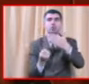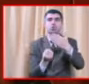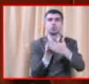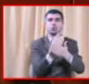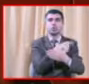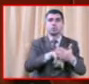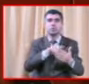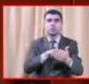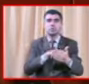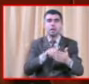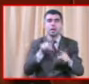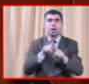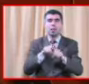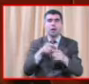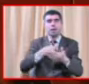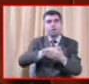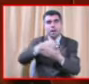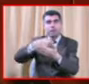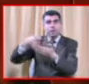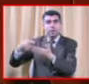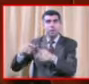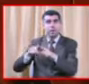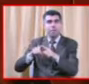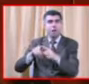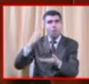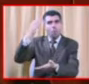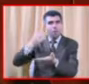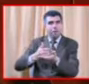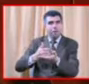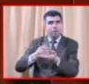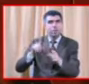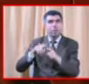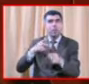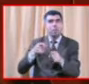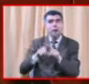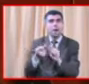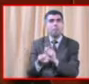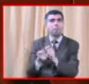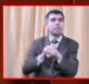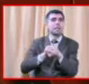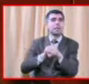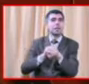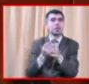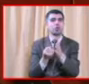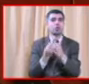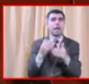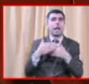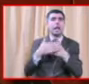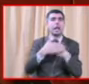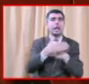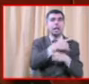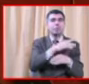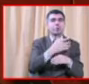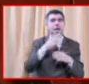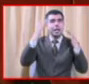أقول قطيعة، لا أنا تنآمن بالتراكم، ولكن على الأقل نقطة تحول في مقاربة دور الثقافة